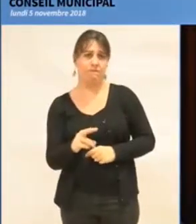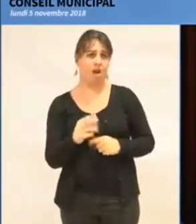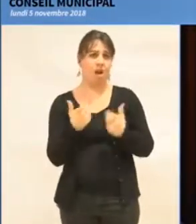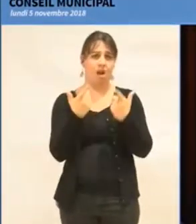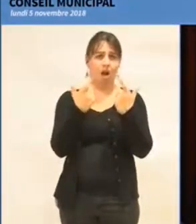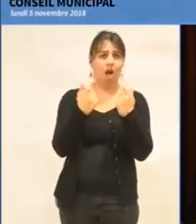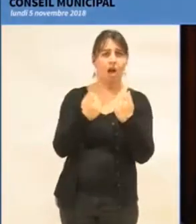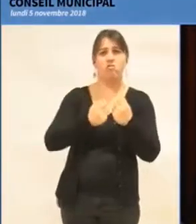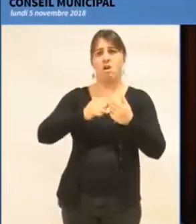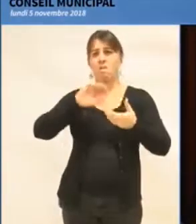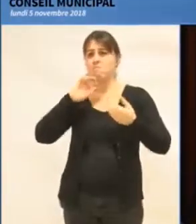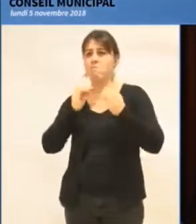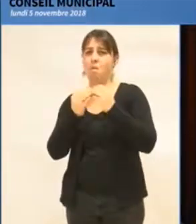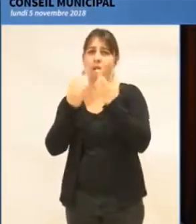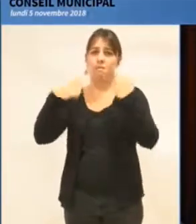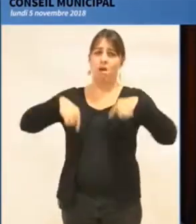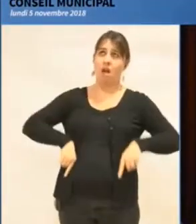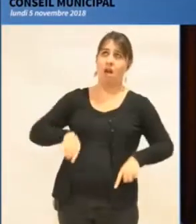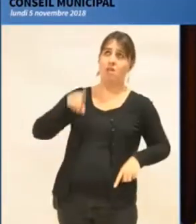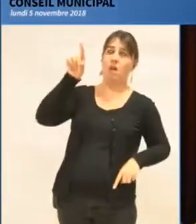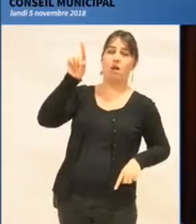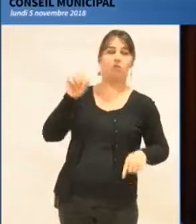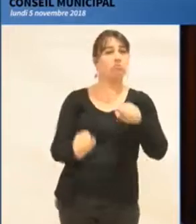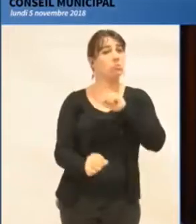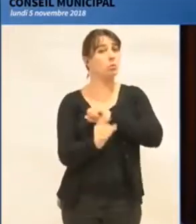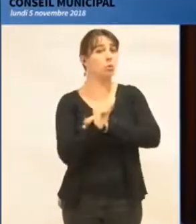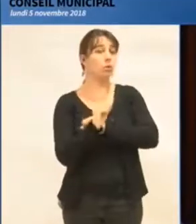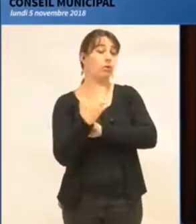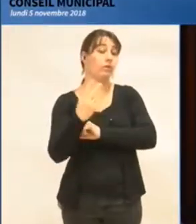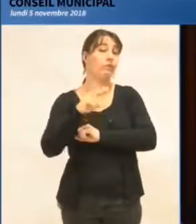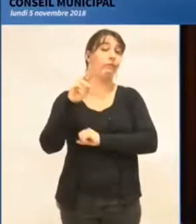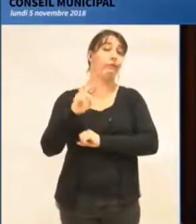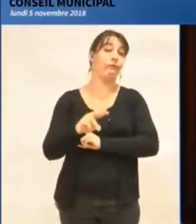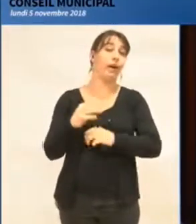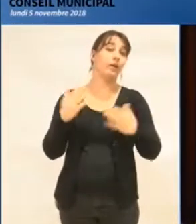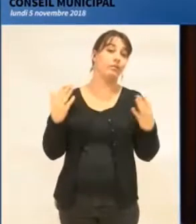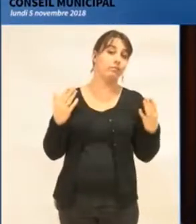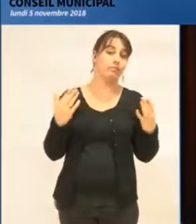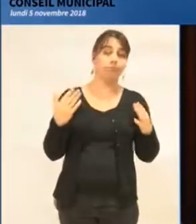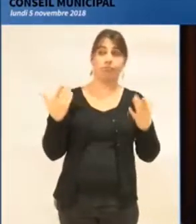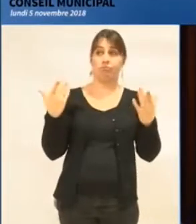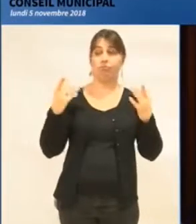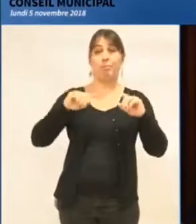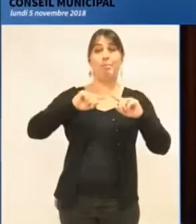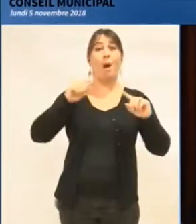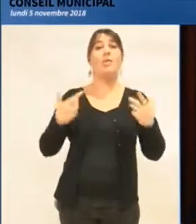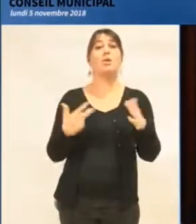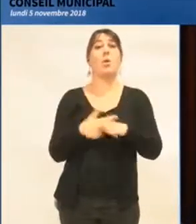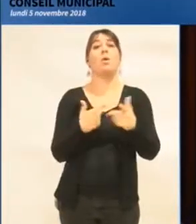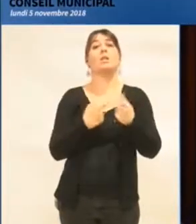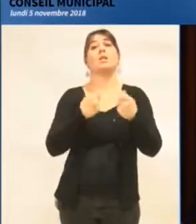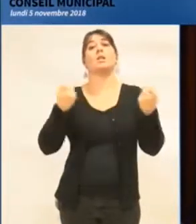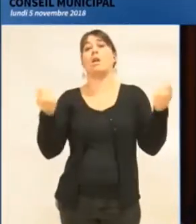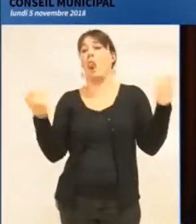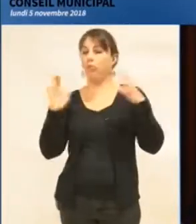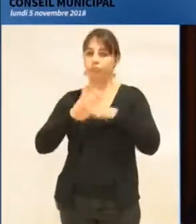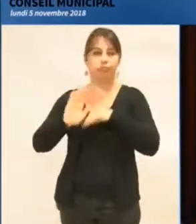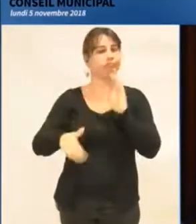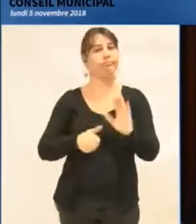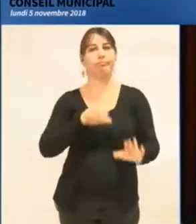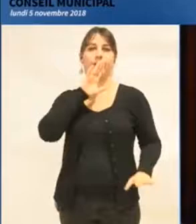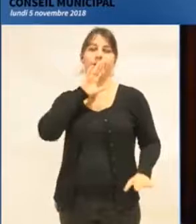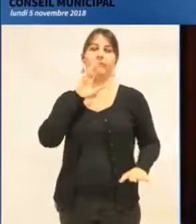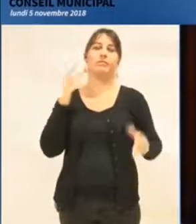que l'État, sauf quelques parenthèses malheureusement trop rapidement refermées, que l'État,